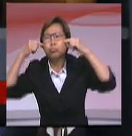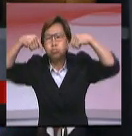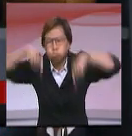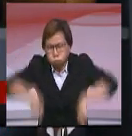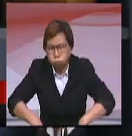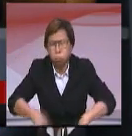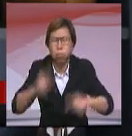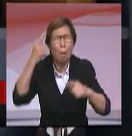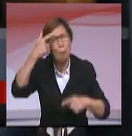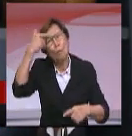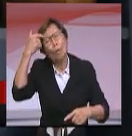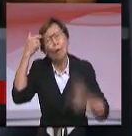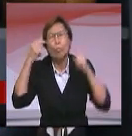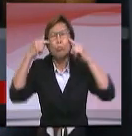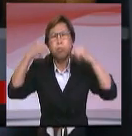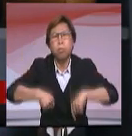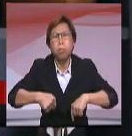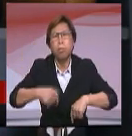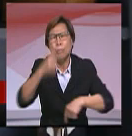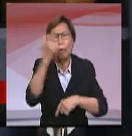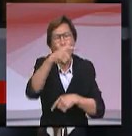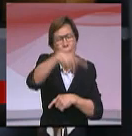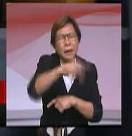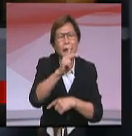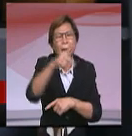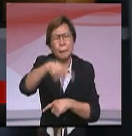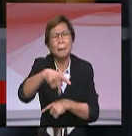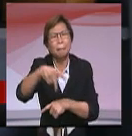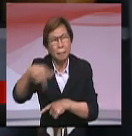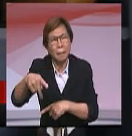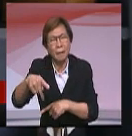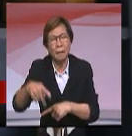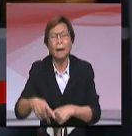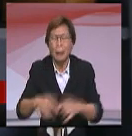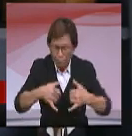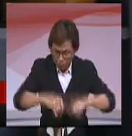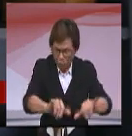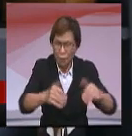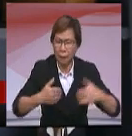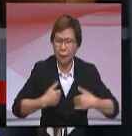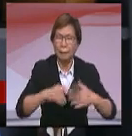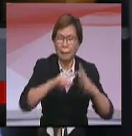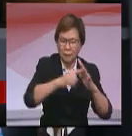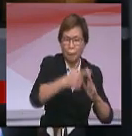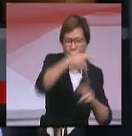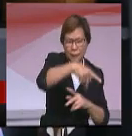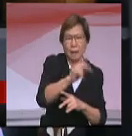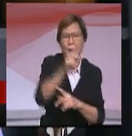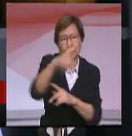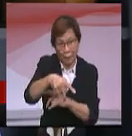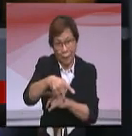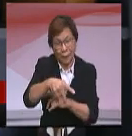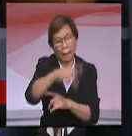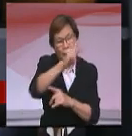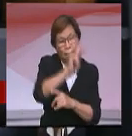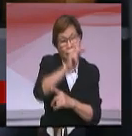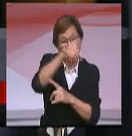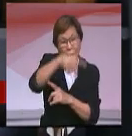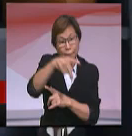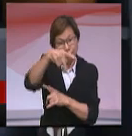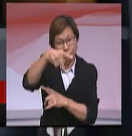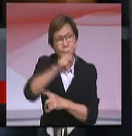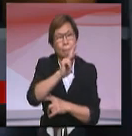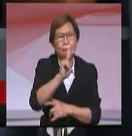masih lagi berkuat kuasa. Kita mulakan dengan PKP peringkat awal. PKP. PKP adalah total